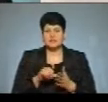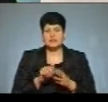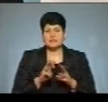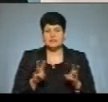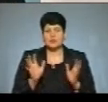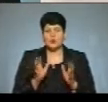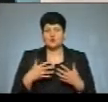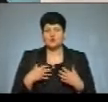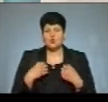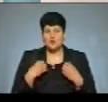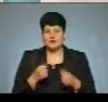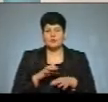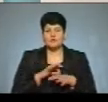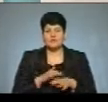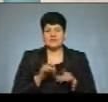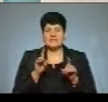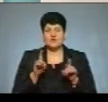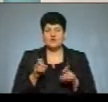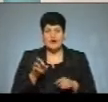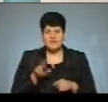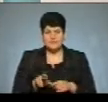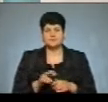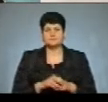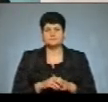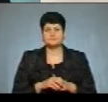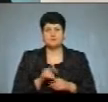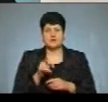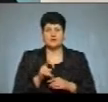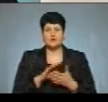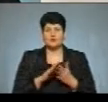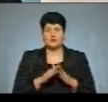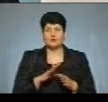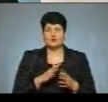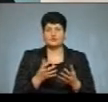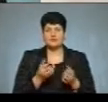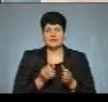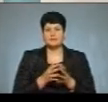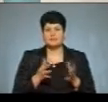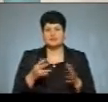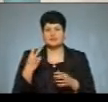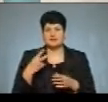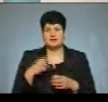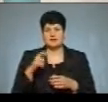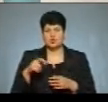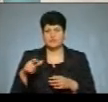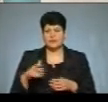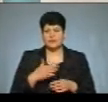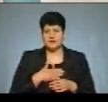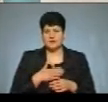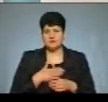охорони здоров'я, які провели тестування. Їхньою умовою було набрати більше 20 чоловік